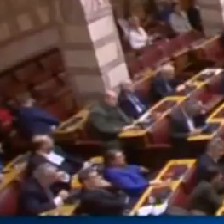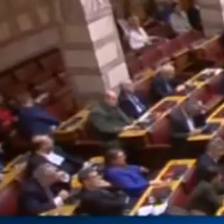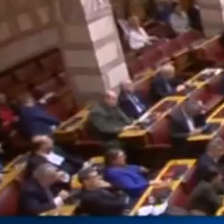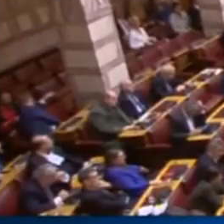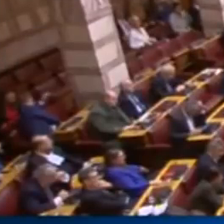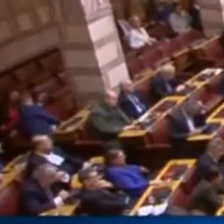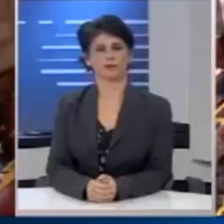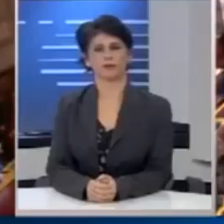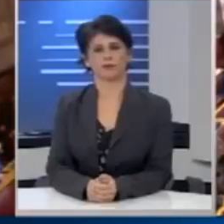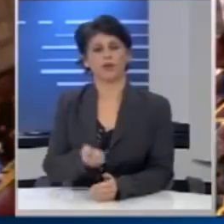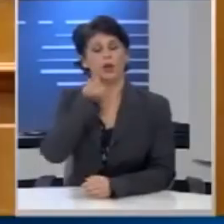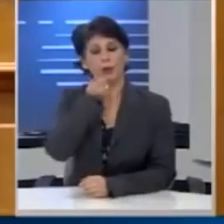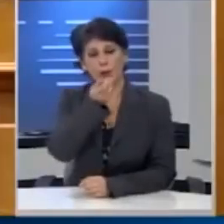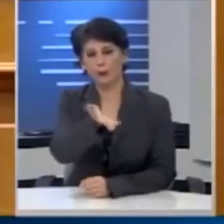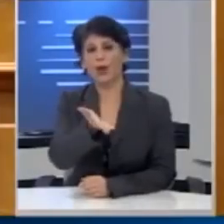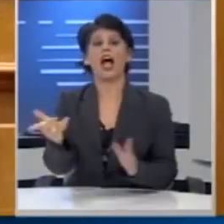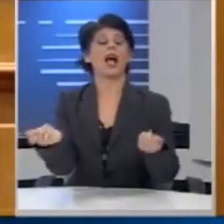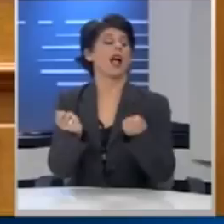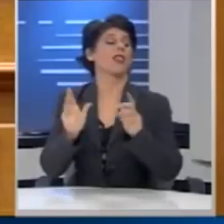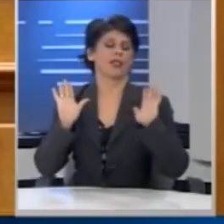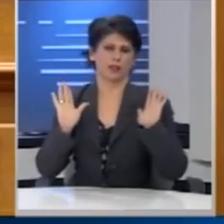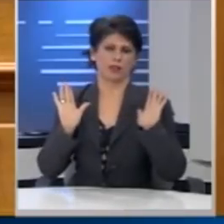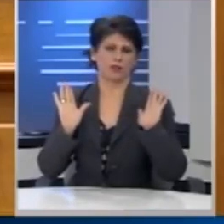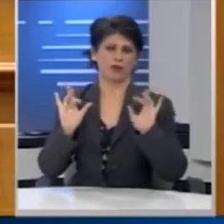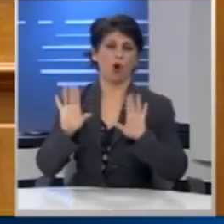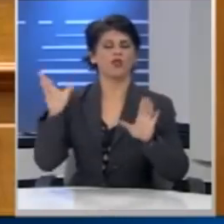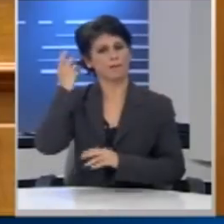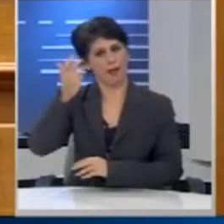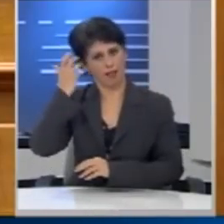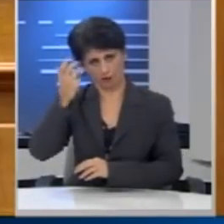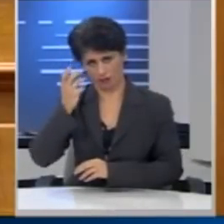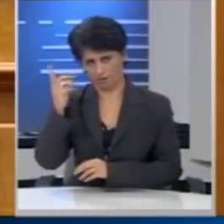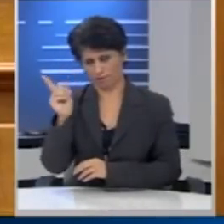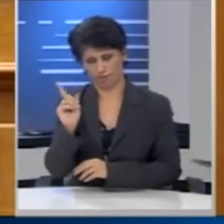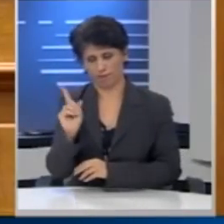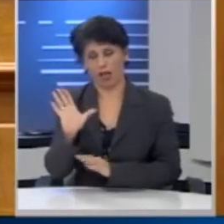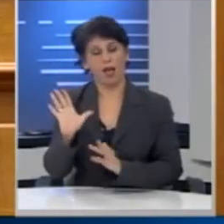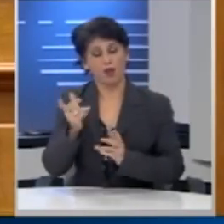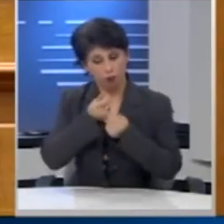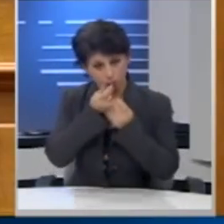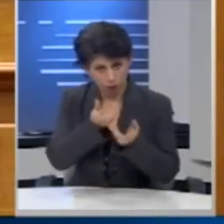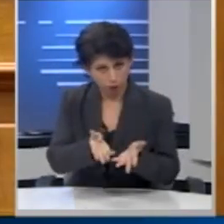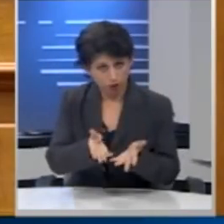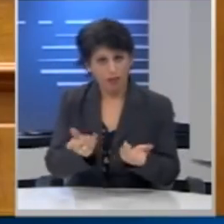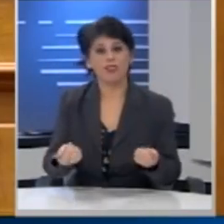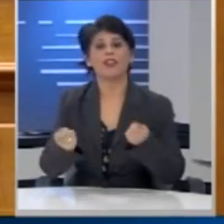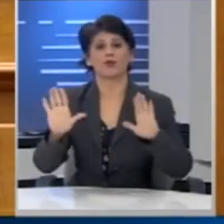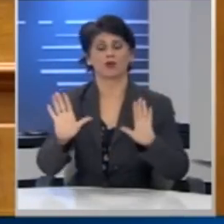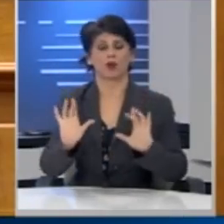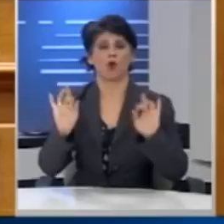Οι δαπάνες δεν γίνονται χωρίς μελέτη και δεν γίνονται χωρίς